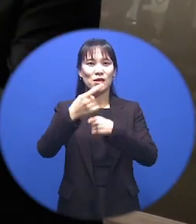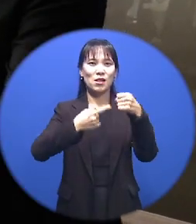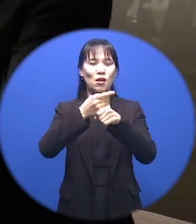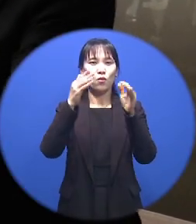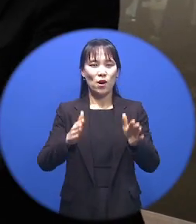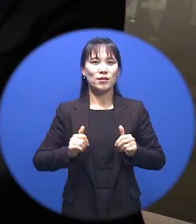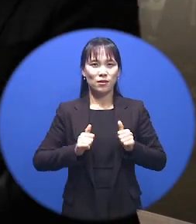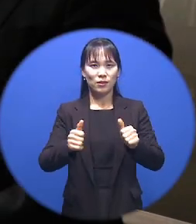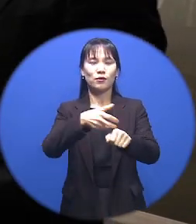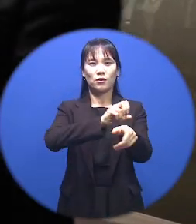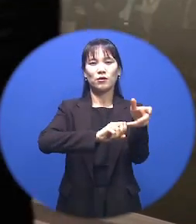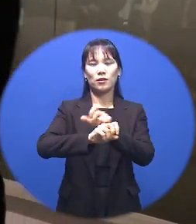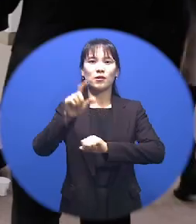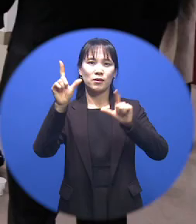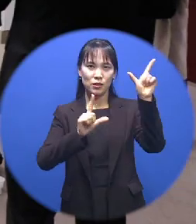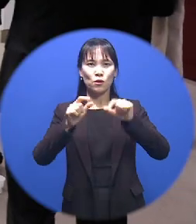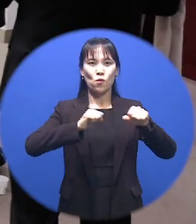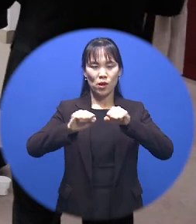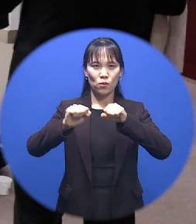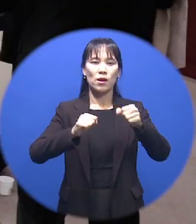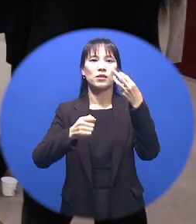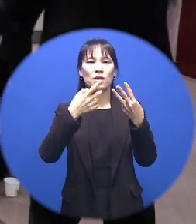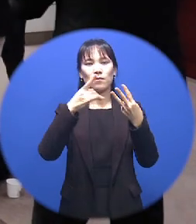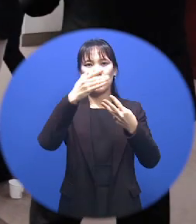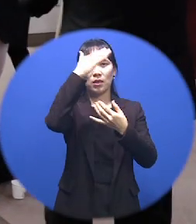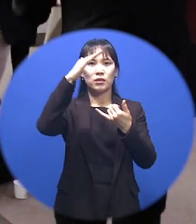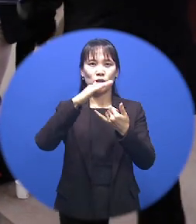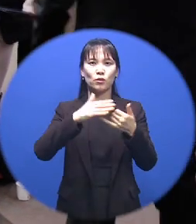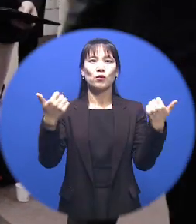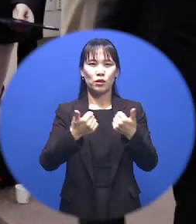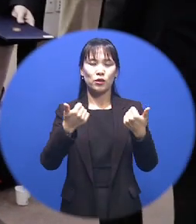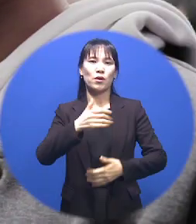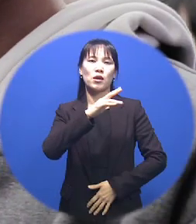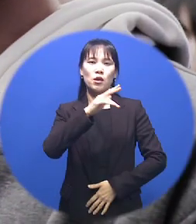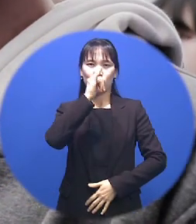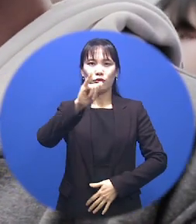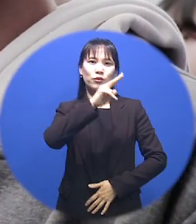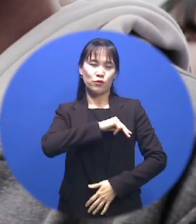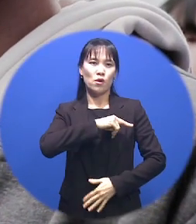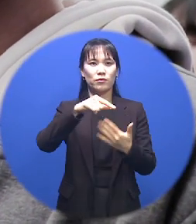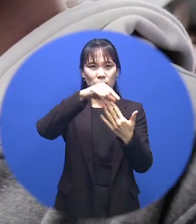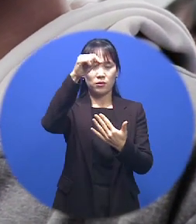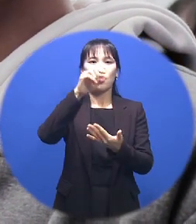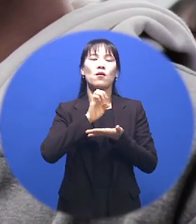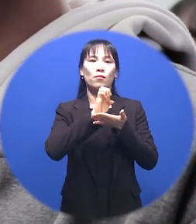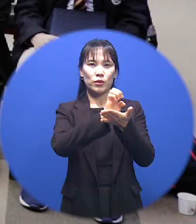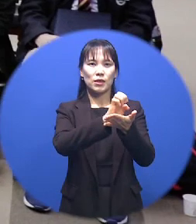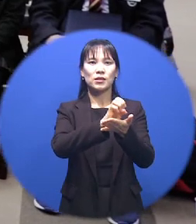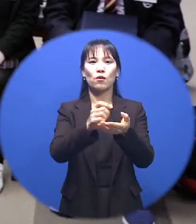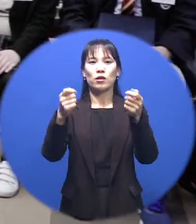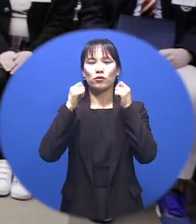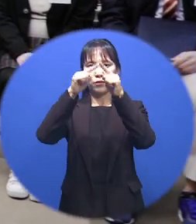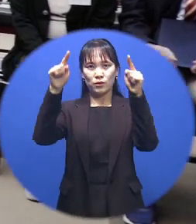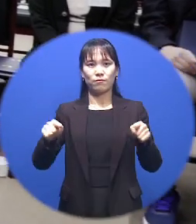이날 은평구는 한해 동안 성실하고 적극적인 자세로 활동에 임한 제3대 청소년의회 우수 의원을